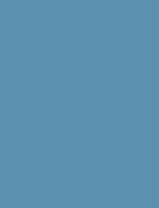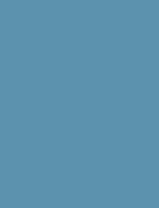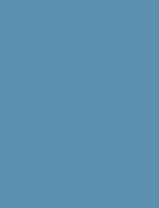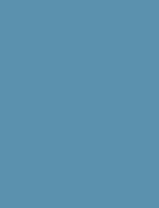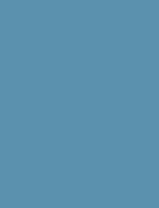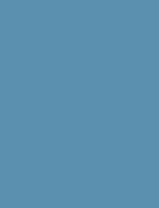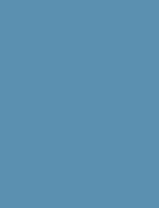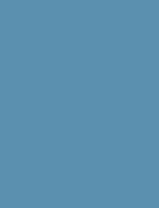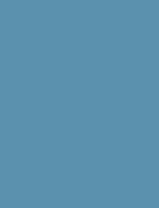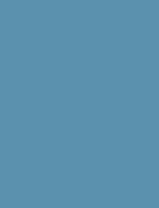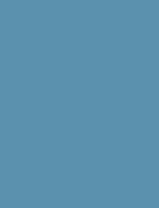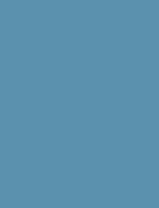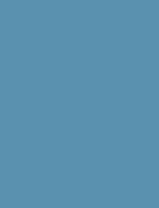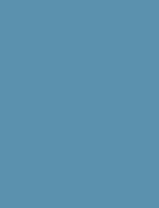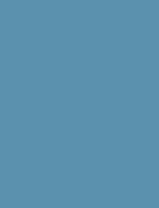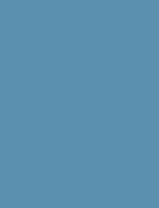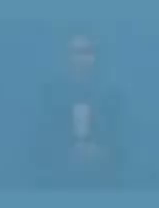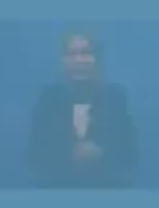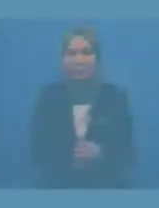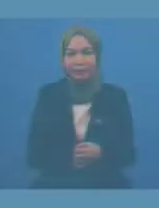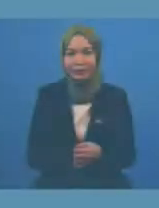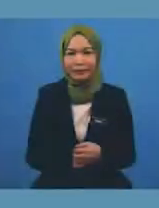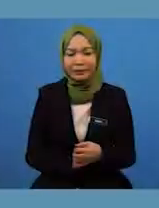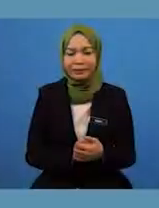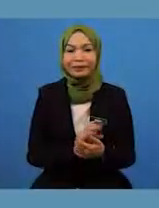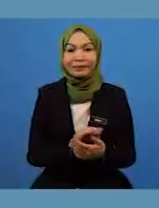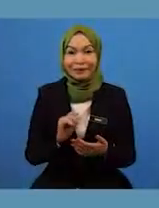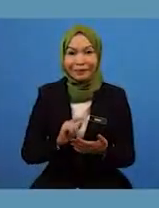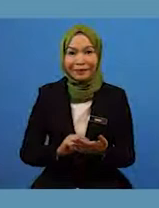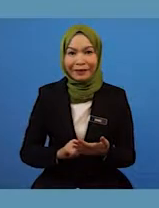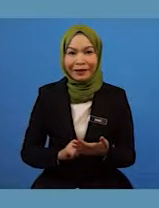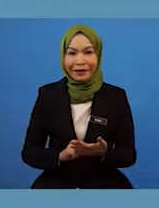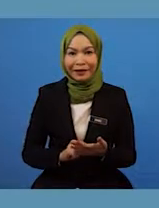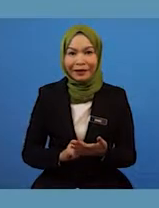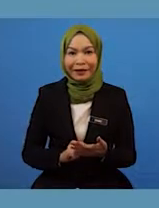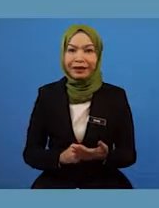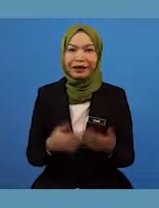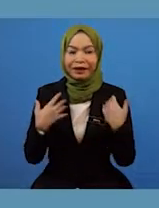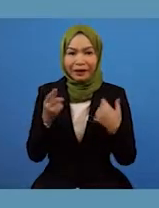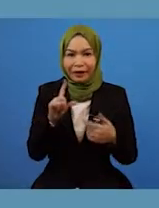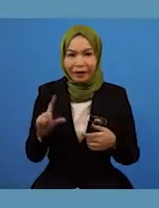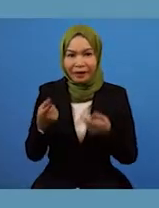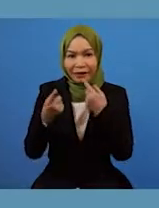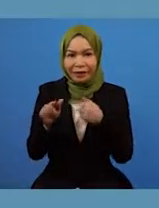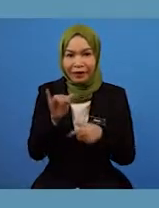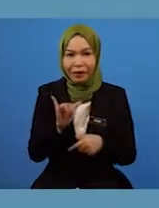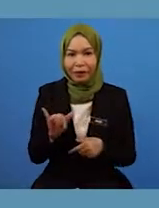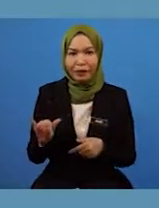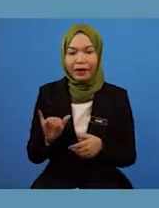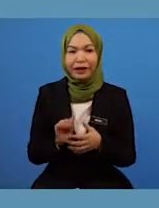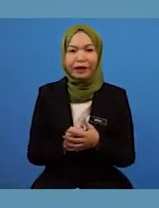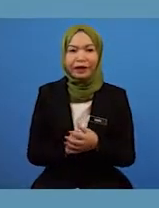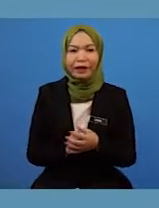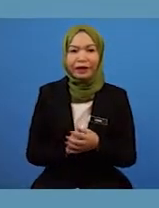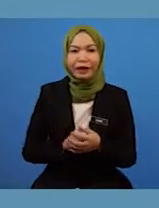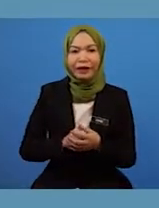5,376 kilojoule per mol. Dan ini adalah persamaan termokimia bagi tindak